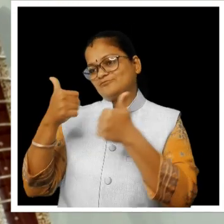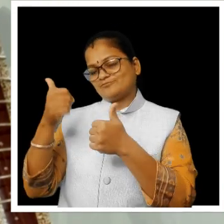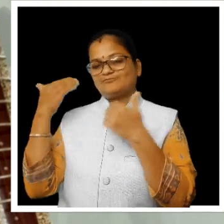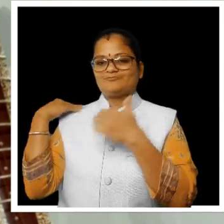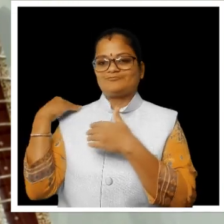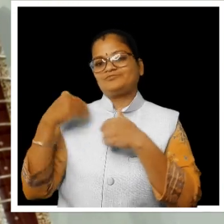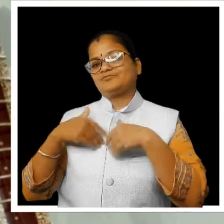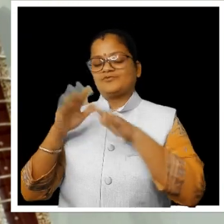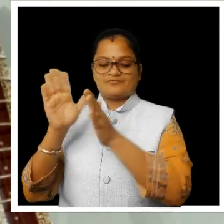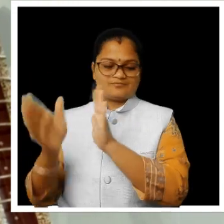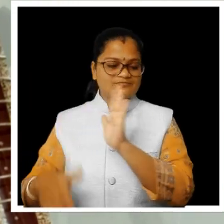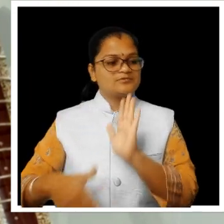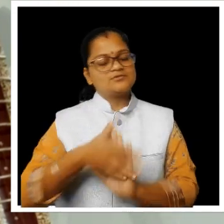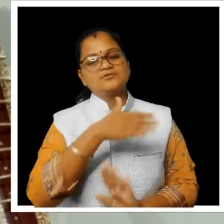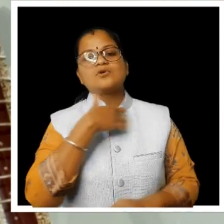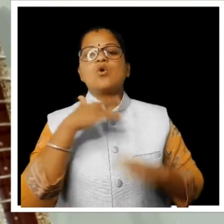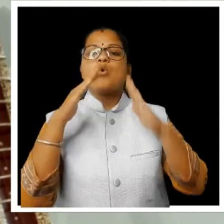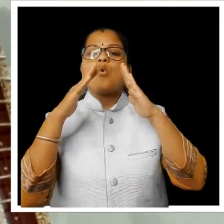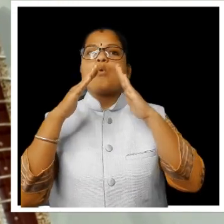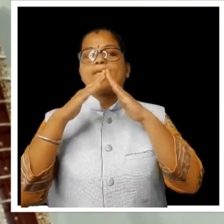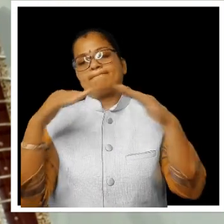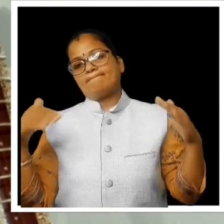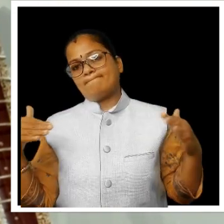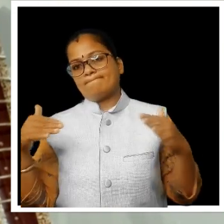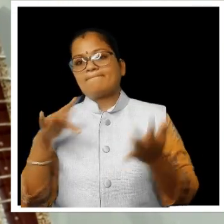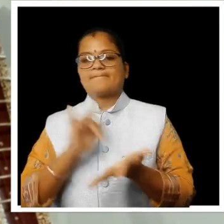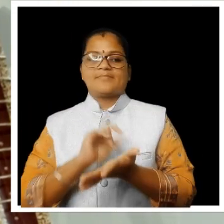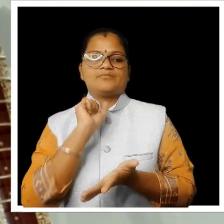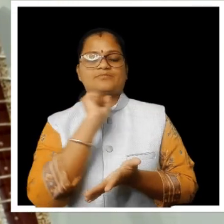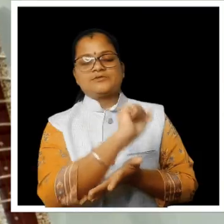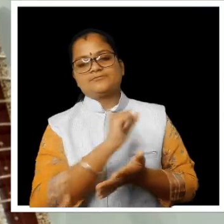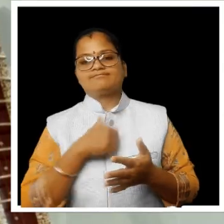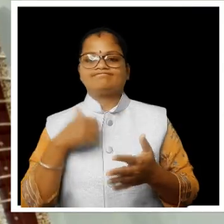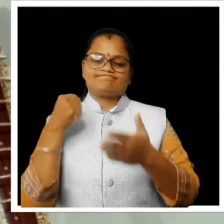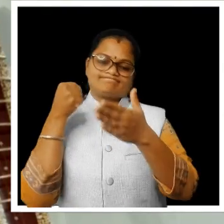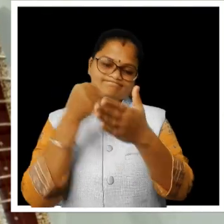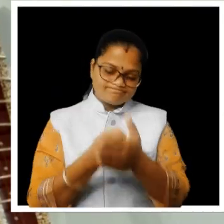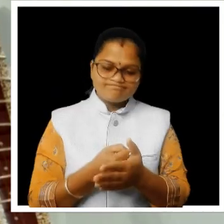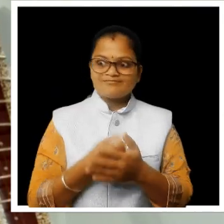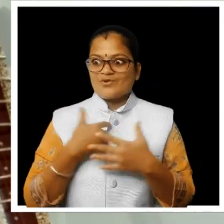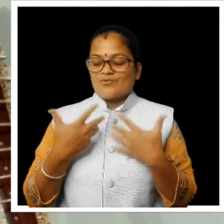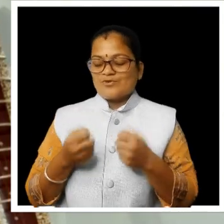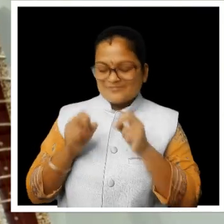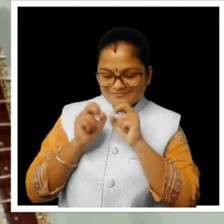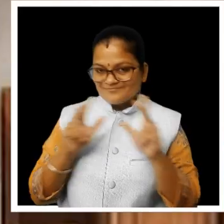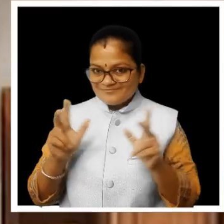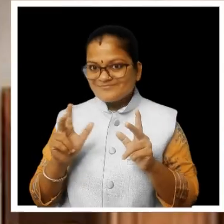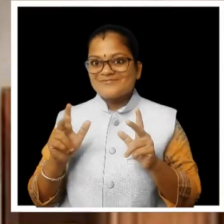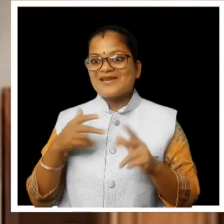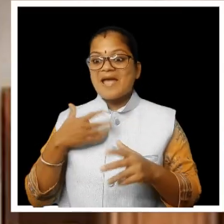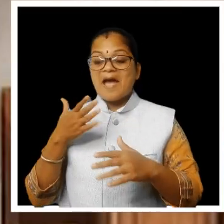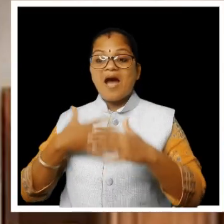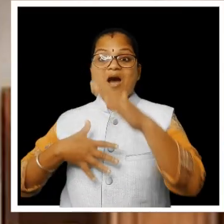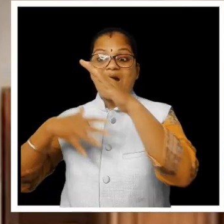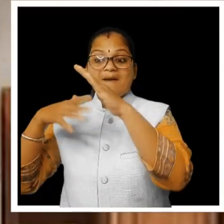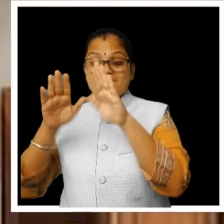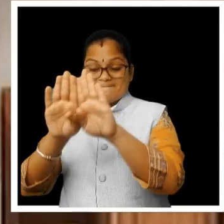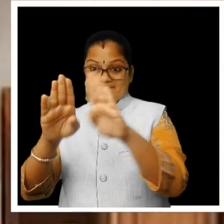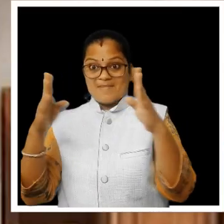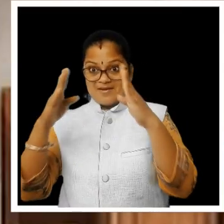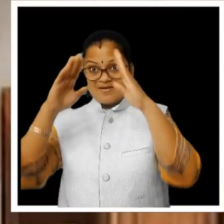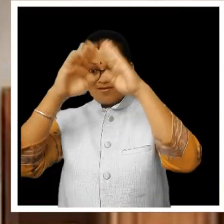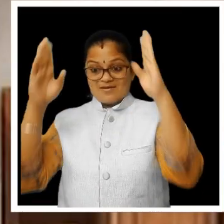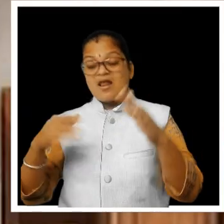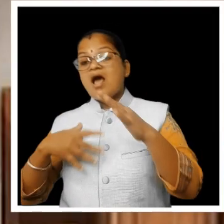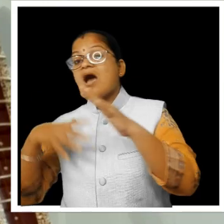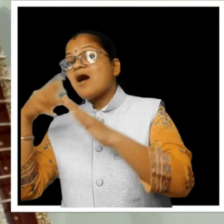ಒಳ್ಳೇದಾಗಲಿ ನಿಮಗೆ ಅಂತ ಹೇಳಿ ಹೊರಡ್ತಾನೆ. ತನ್ನ ಊರಿಗೆ ತಲುಪ್ತಾನೆ. ಮಧ್ಯರಾತ್ರಿ ಆಗಿರುತ್ತೆ. ಸರಿ ಸರ್ಪ್ರೈಸ್ ಮಾಡೋಣ ಅಂತ ಹೇಳಿ ಮನೆ ಹಿಂದ್ಗಡೆ ಬಾಗಿಲಿಂದ ಒಳಗೆ ಬಂದು